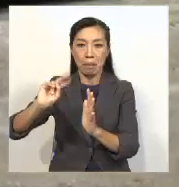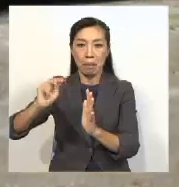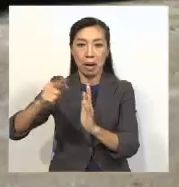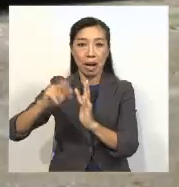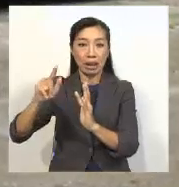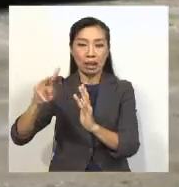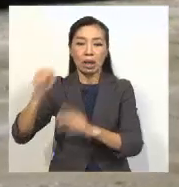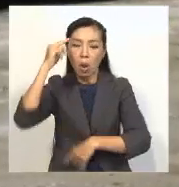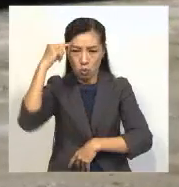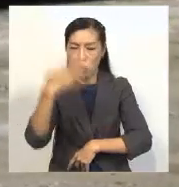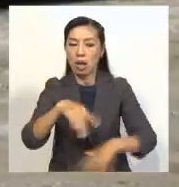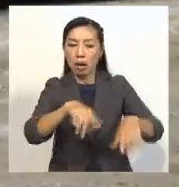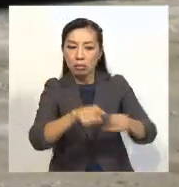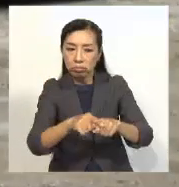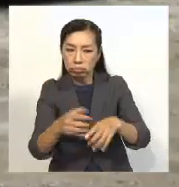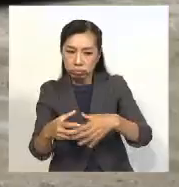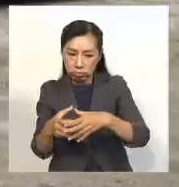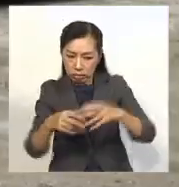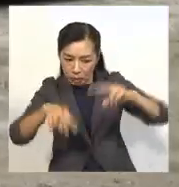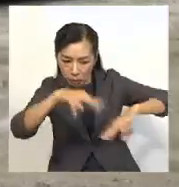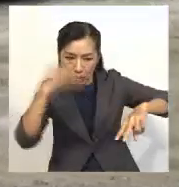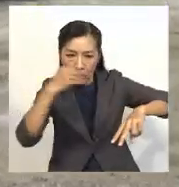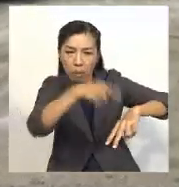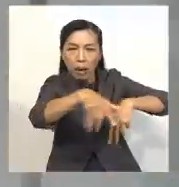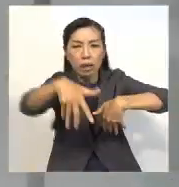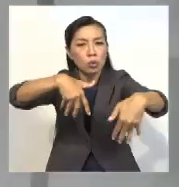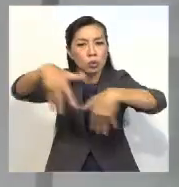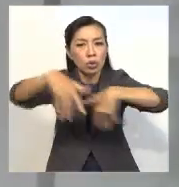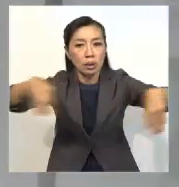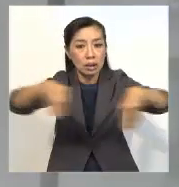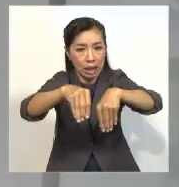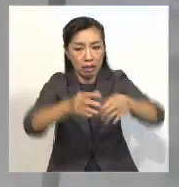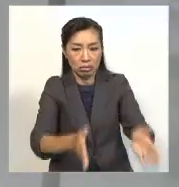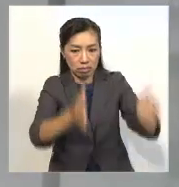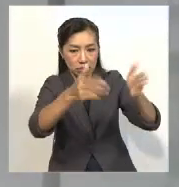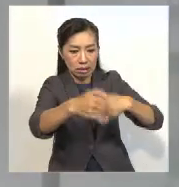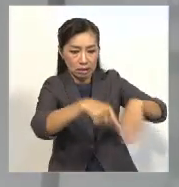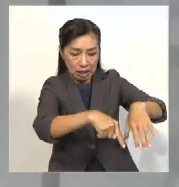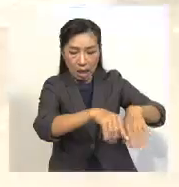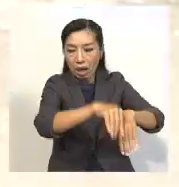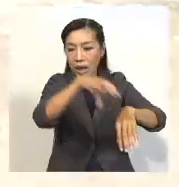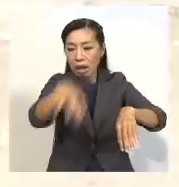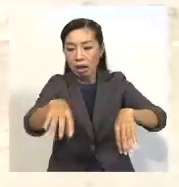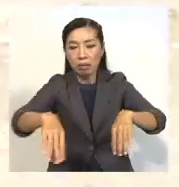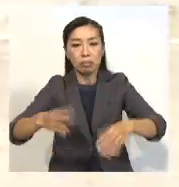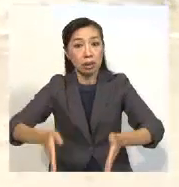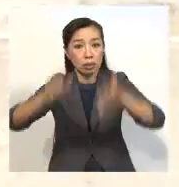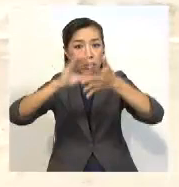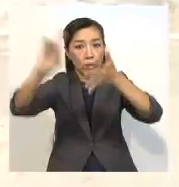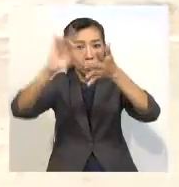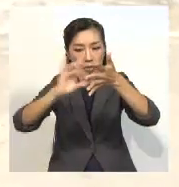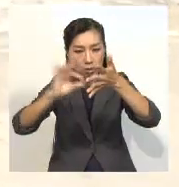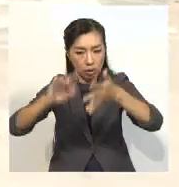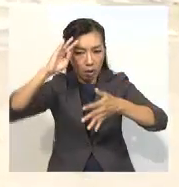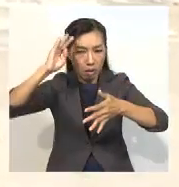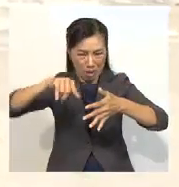าไปตรวจสอบอยู่เป็นประจำอยู่แล้วค่ะเป็นพื้นที่ที่ใกล้กับแหล่งชุมชนบริเวณด้านข้างมีอพาร์ตเมนต์ให้เช่าก็มีคนอยู่จำนวนมาก